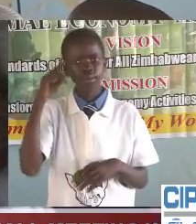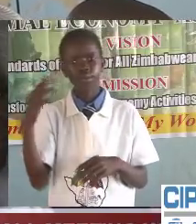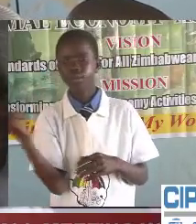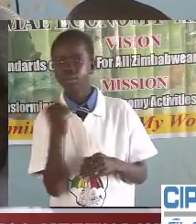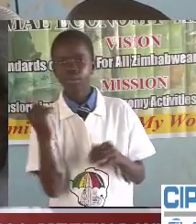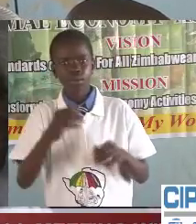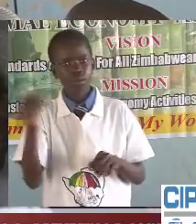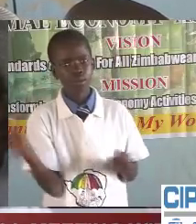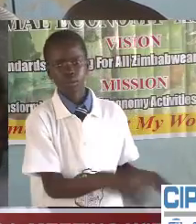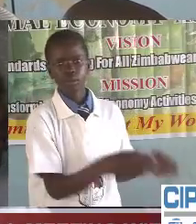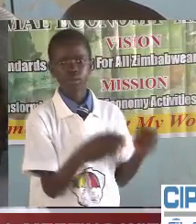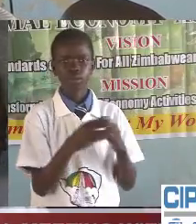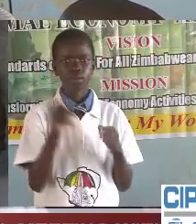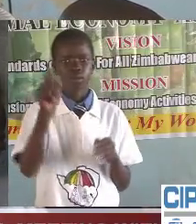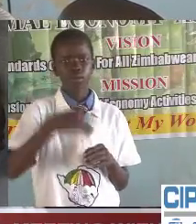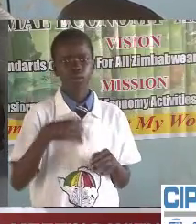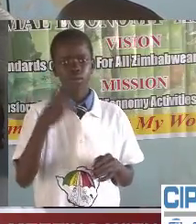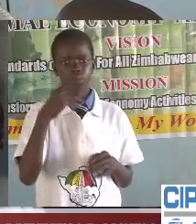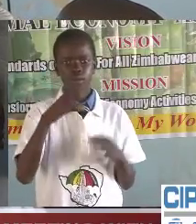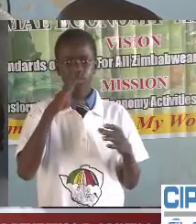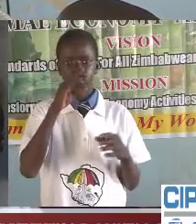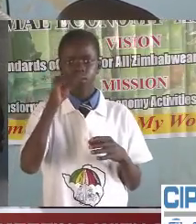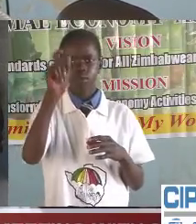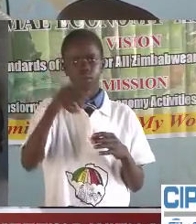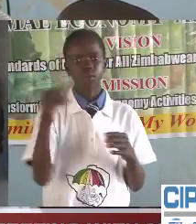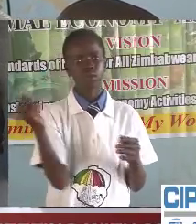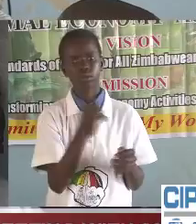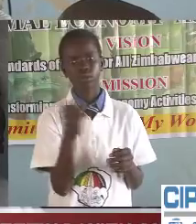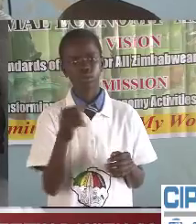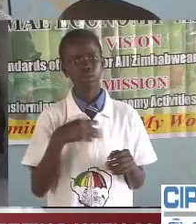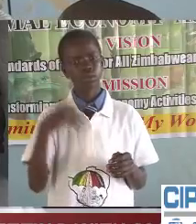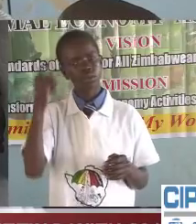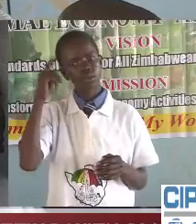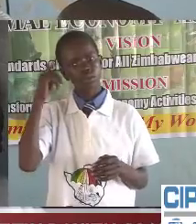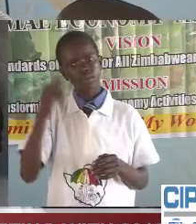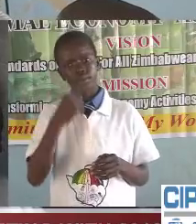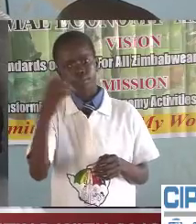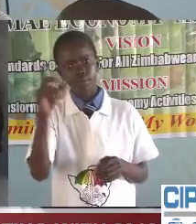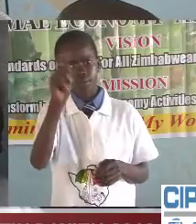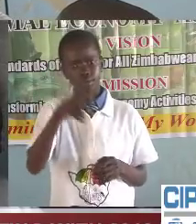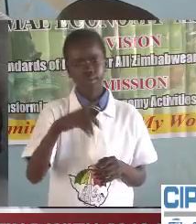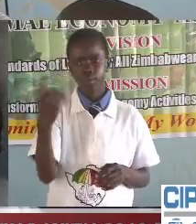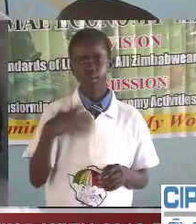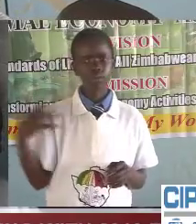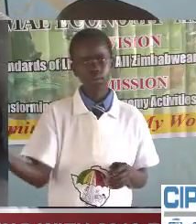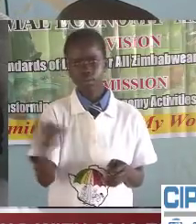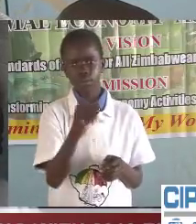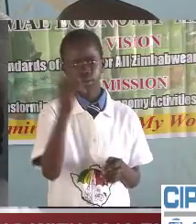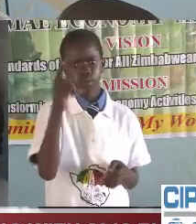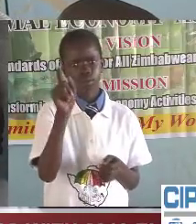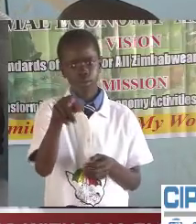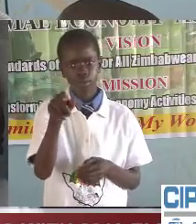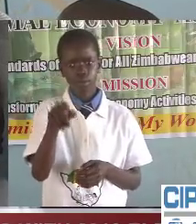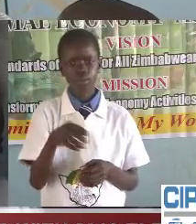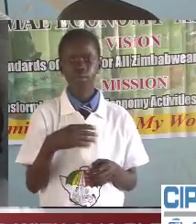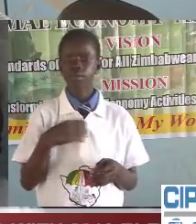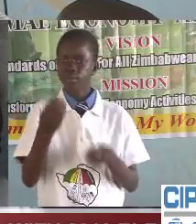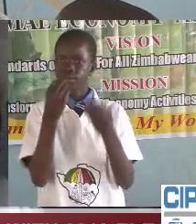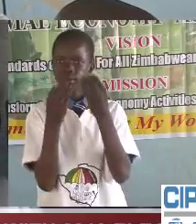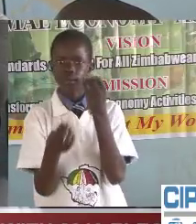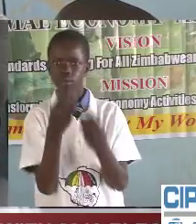dzinotosiririsa tichaona kuti chembere idzi dai dzanga dzakwanisa kuti dzawanirwa kuti dziwane